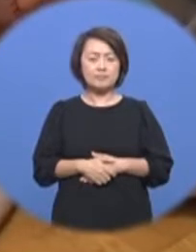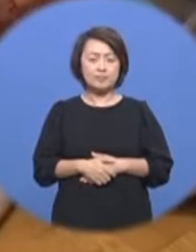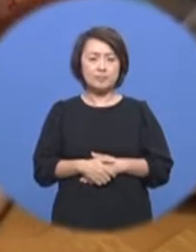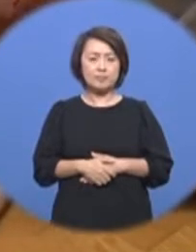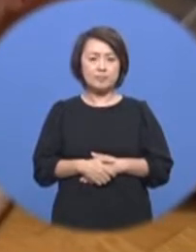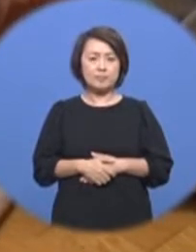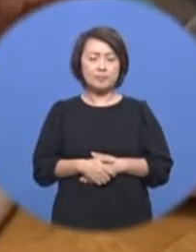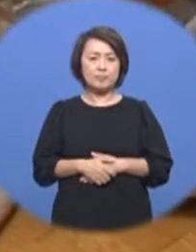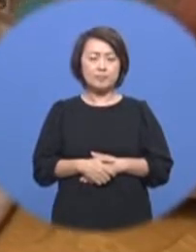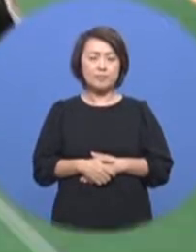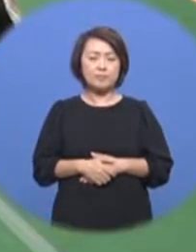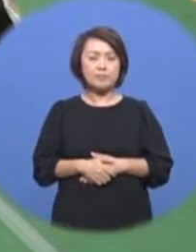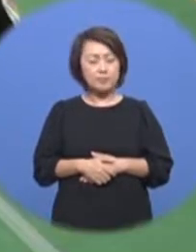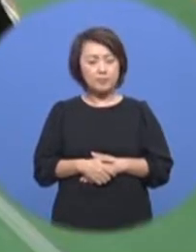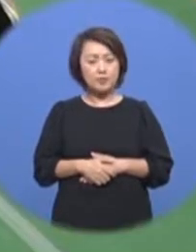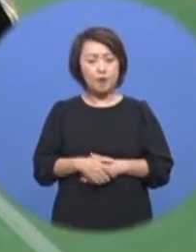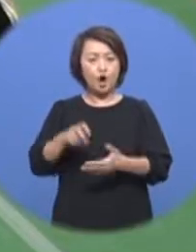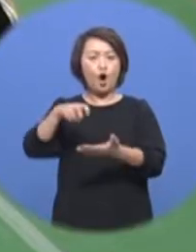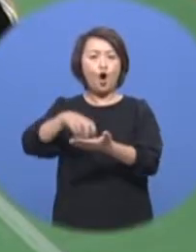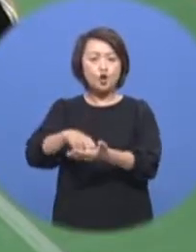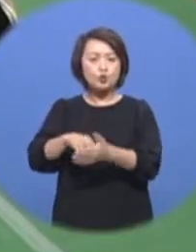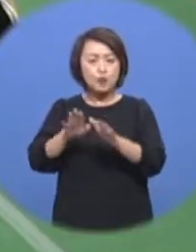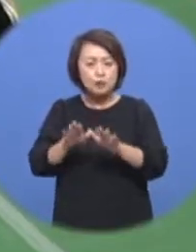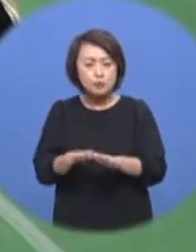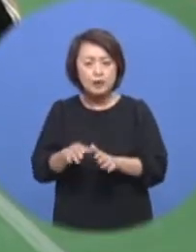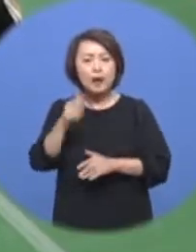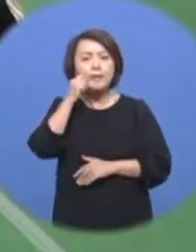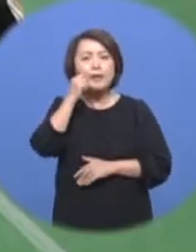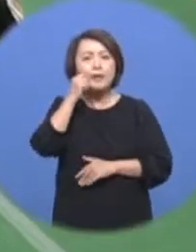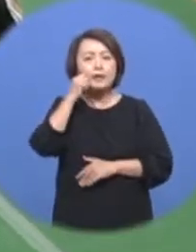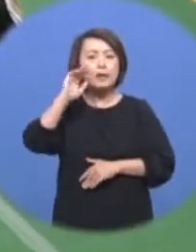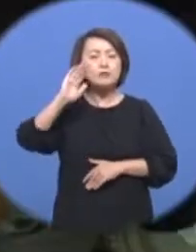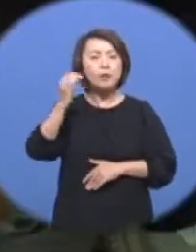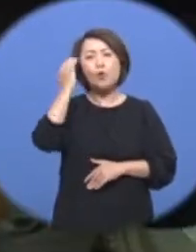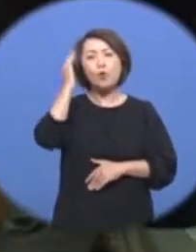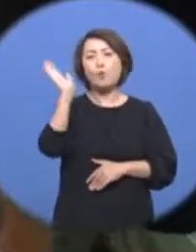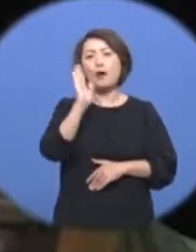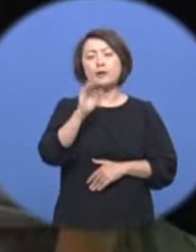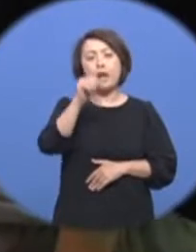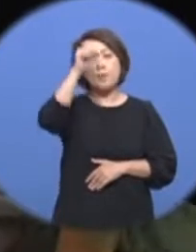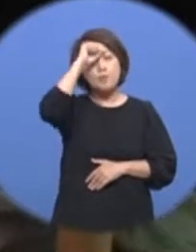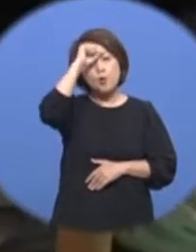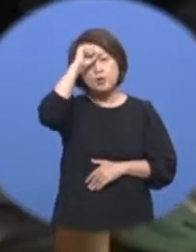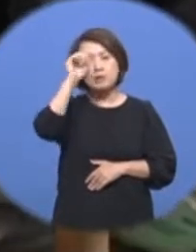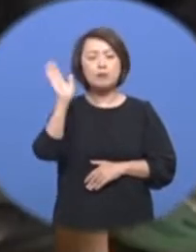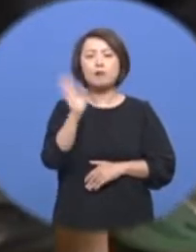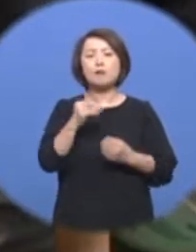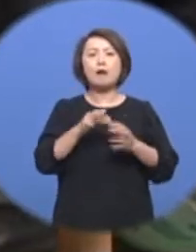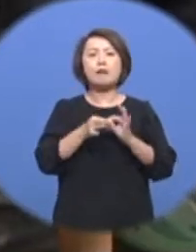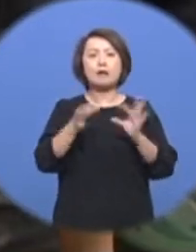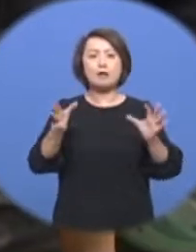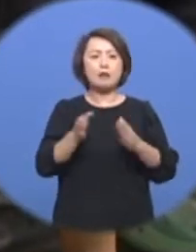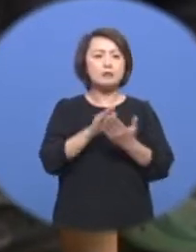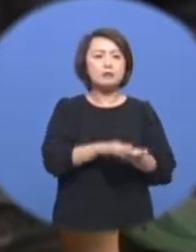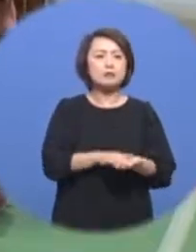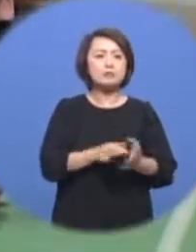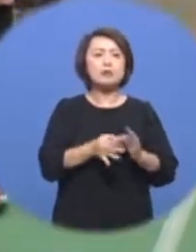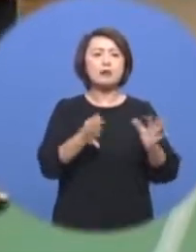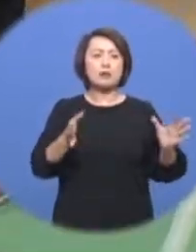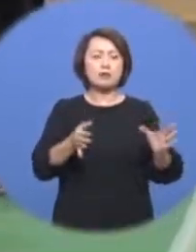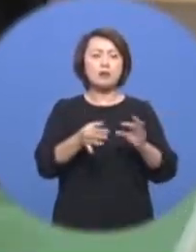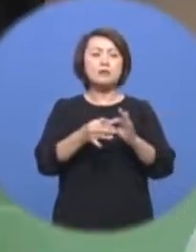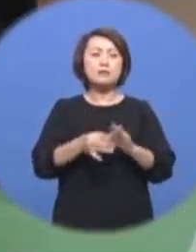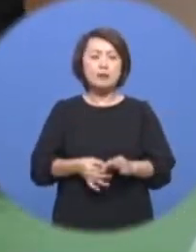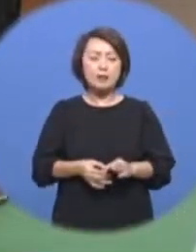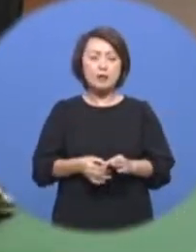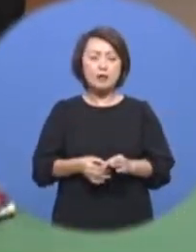かですけども、お座り伏せができなくても困らないんです。病気にもならないし死んじゃったりもしないわけですから、うん、だ